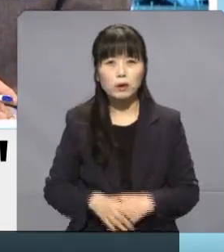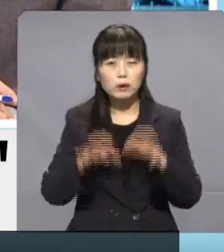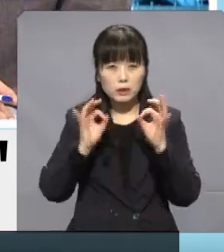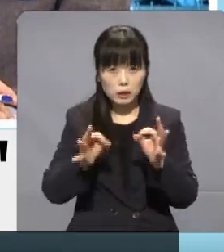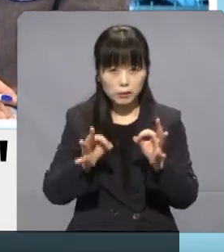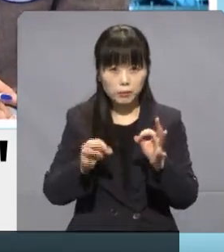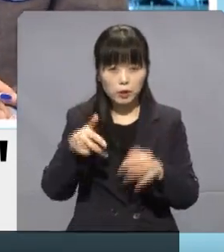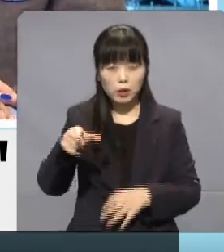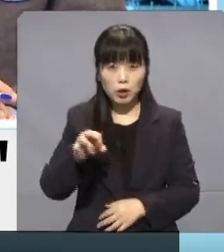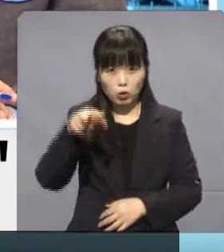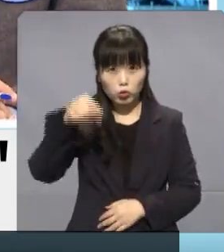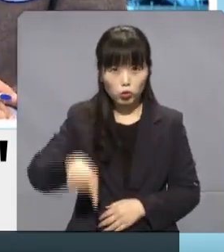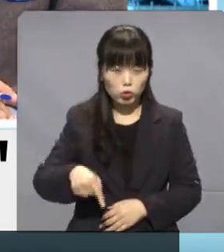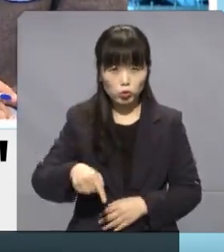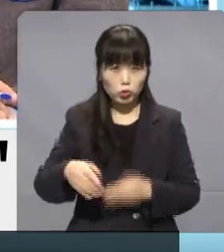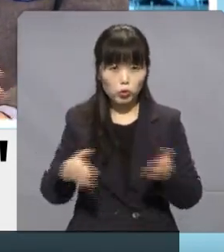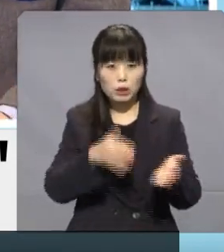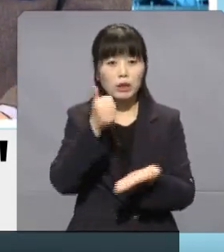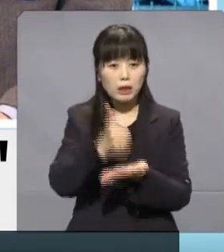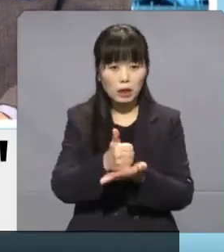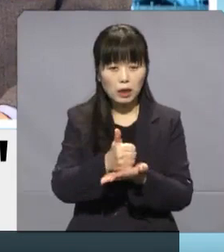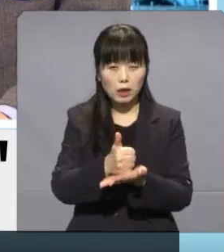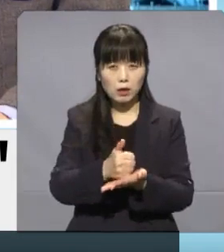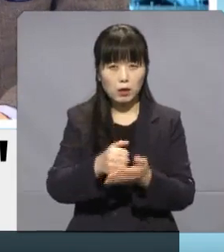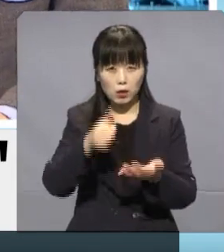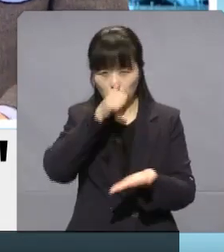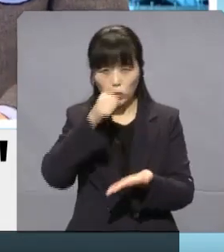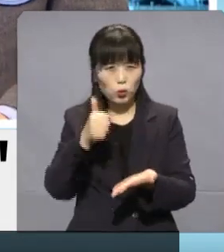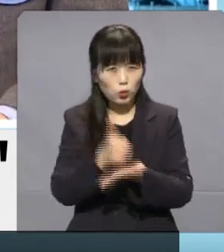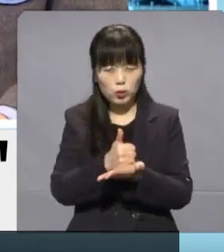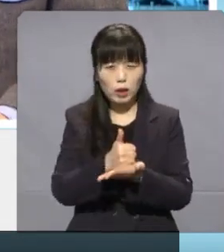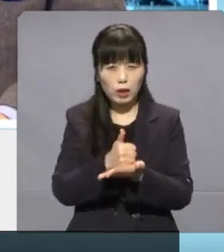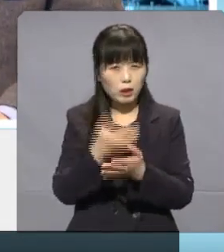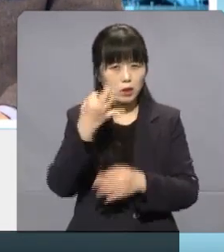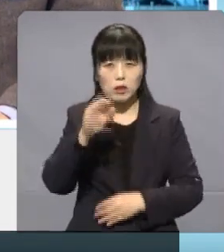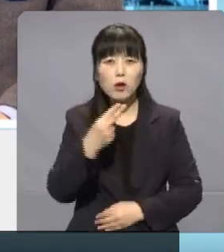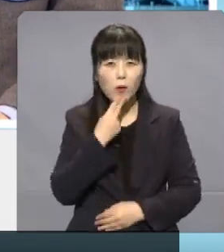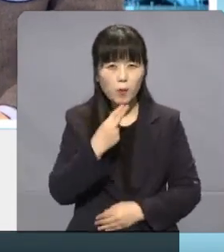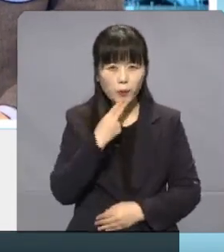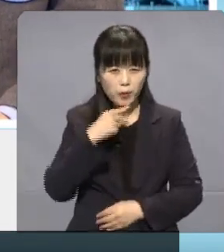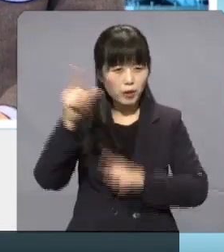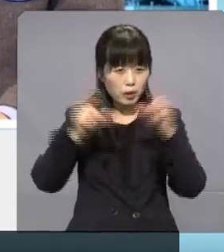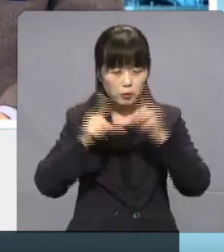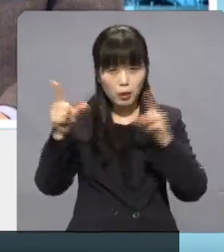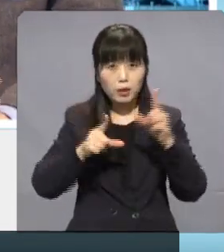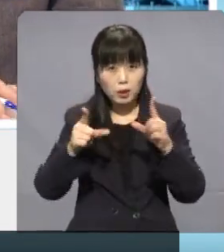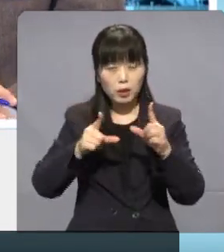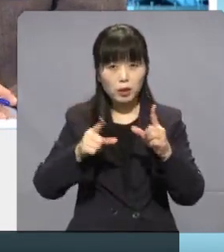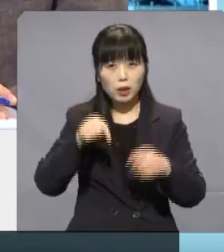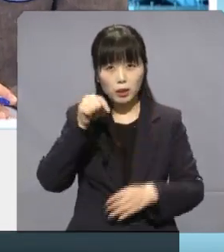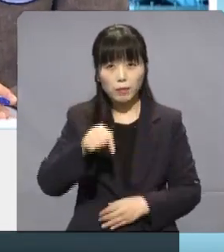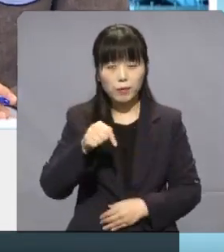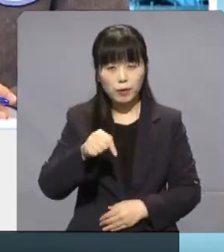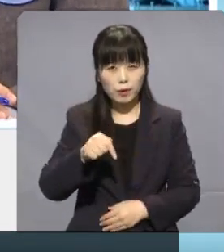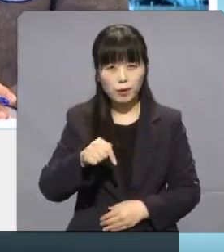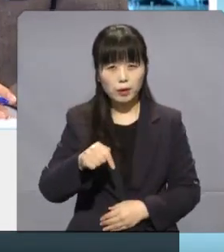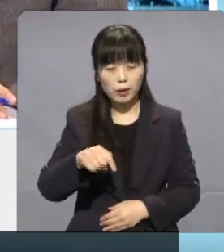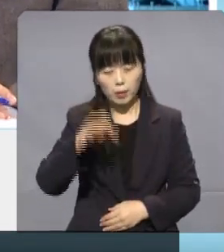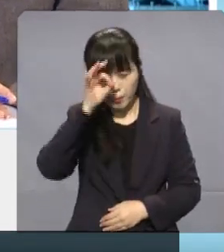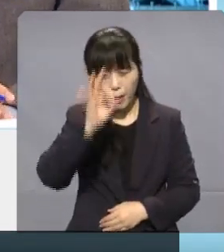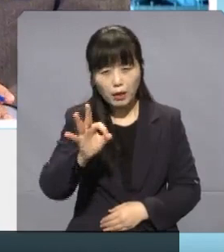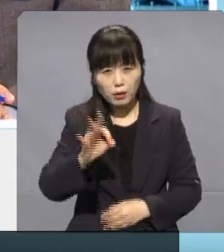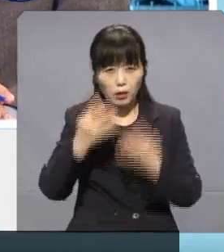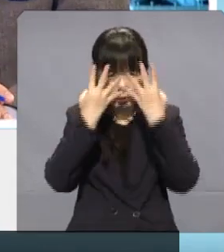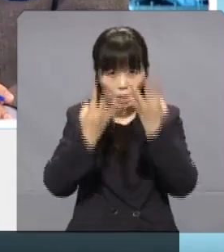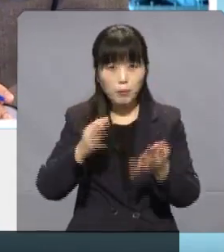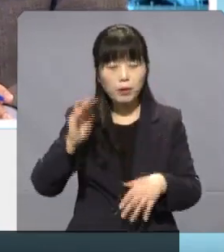김경수 지사 같은 경우에는 예. 뭐 전혀 이제 유죄를 인정하지 않고 있는 네네. 측면들 자, 이런 측면들까지 감안해서 만약에